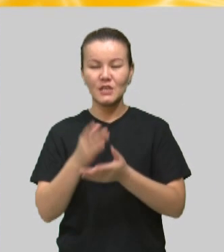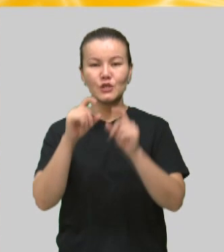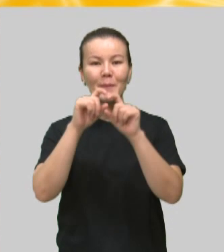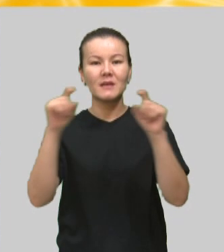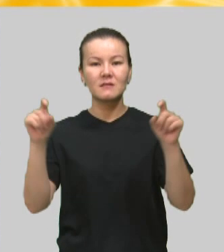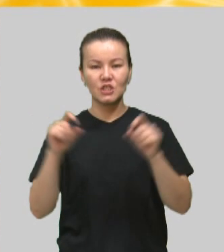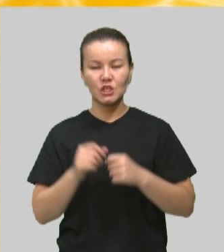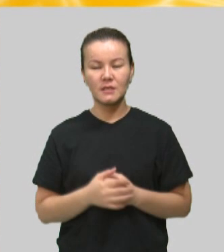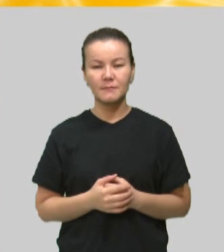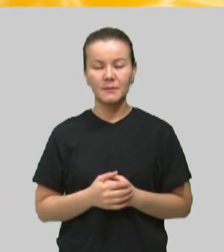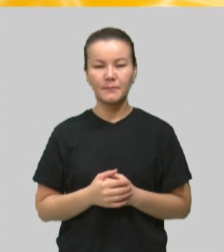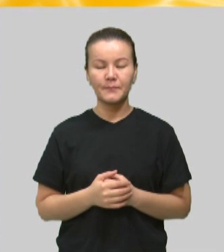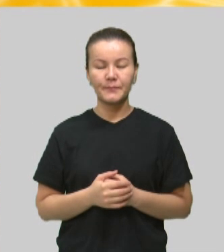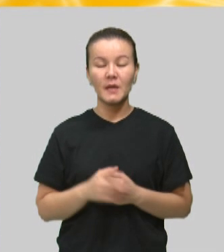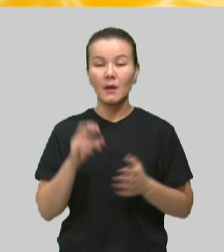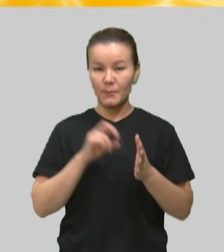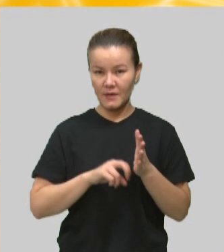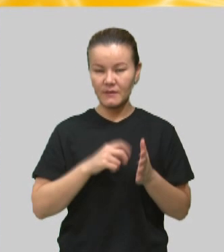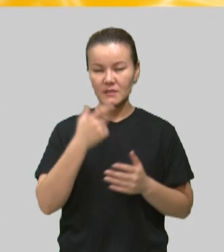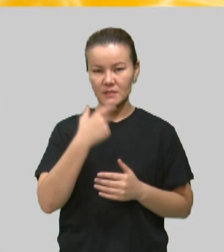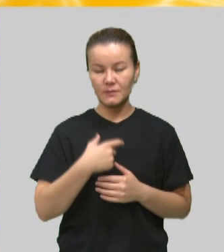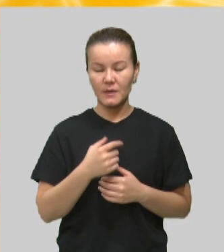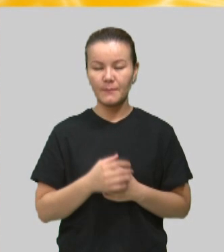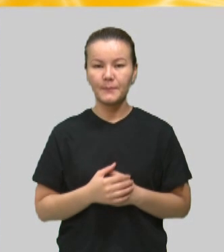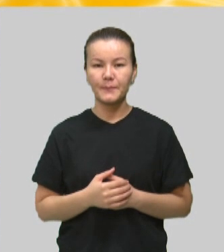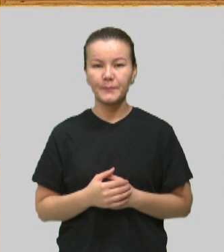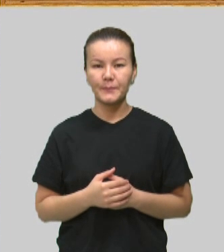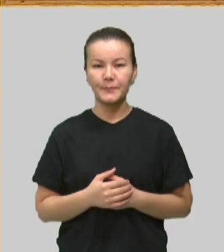предложениями. Проверьте себя.